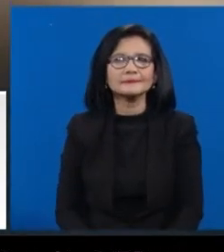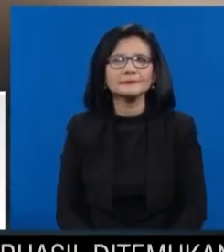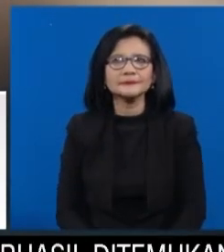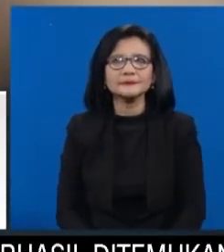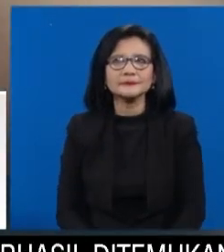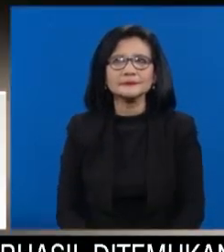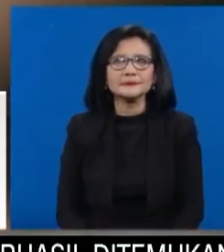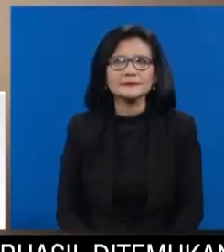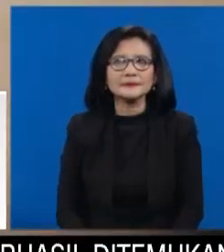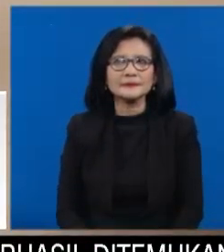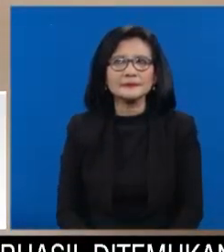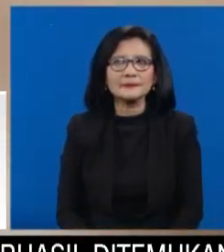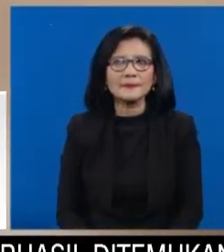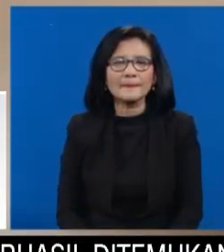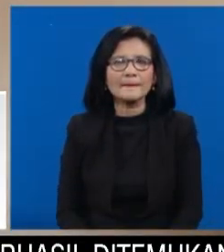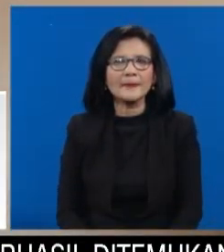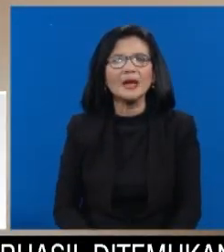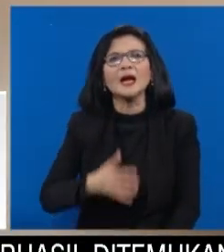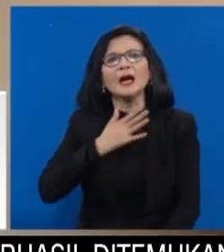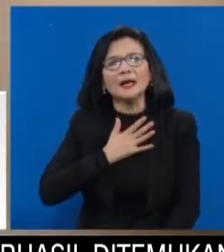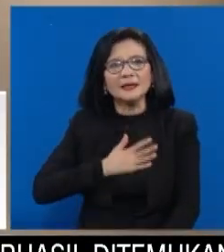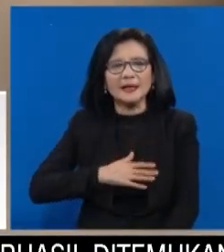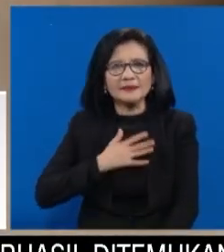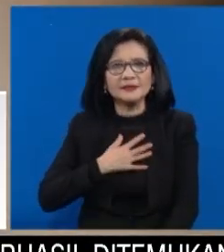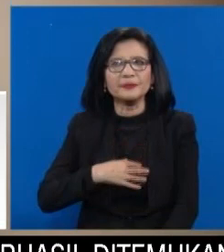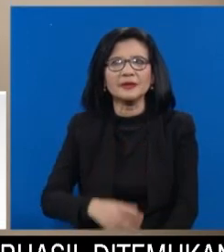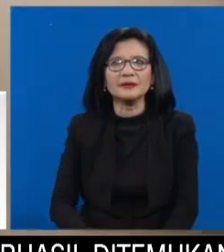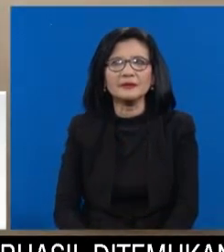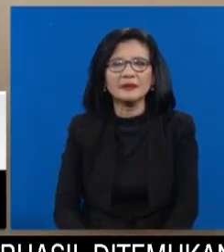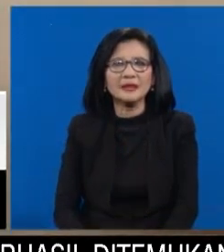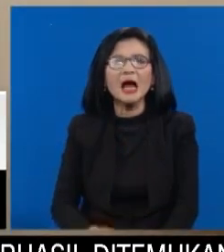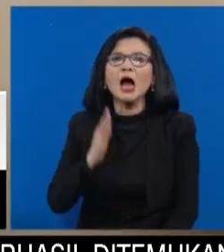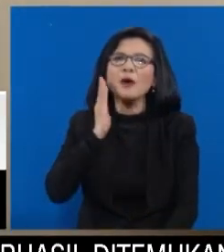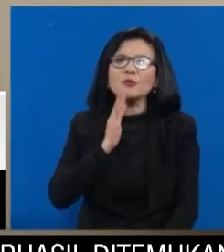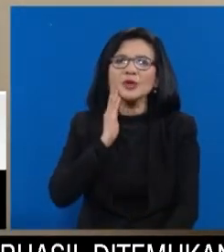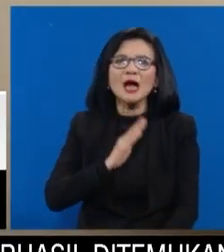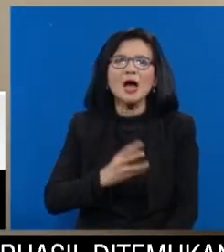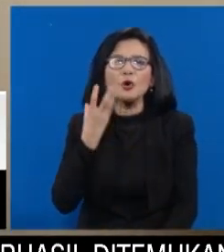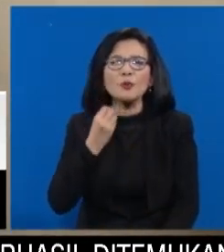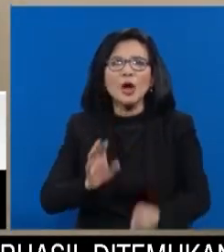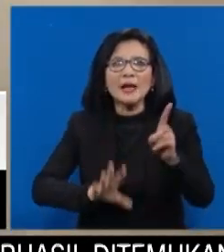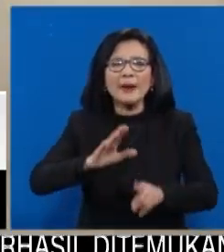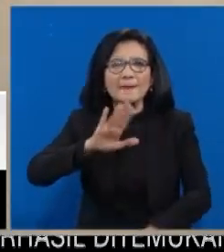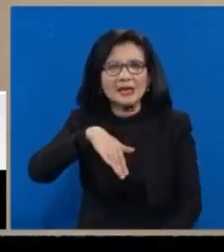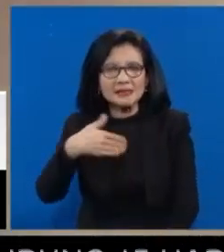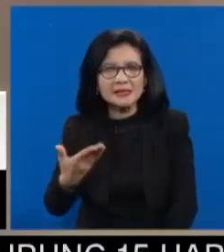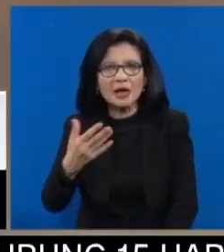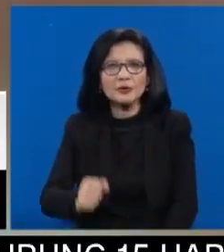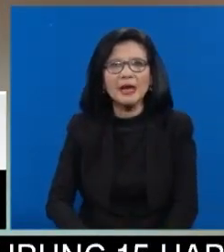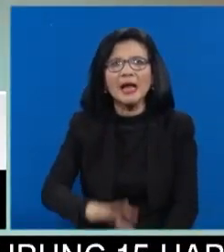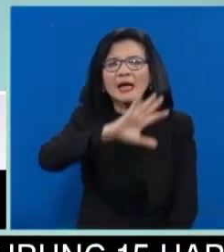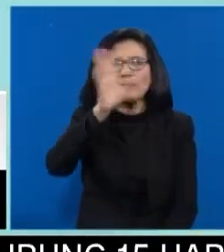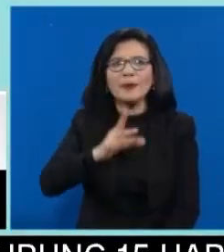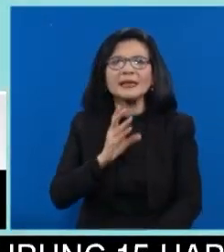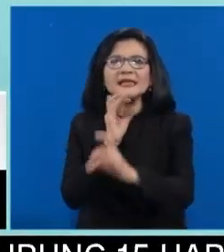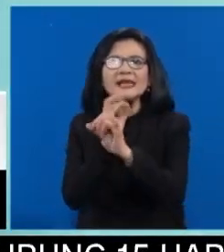Apa wajah? Nasib naas menimpa Yani Alwi Sihab, remaja berusia 15 tahun warga Kecamatan Cikadu, Kabupaten Cianjur,